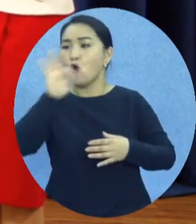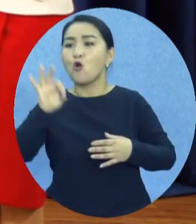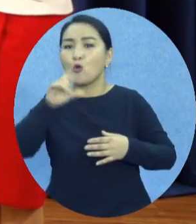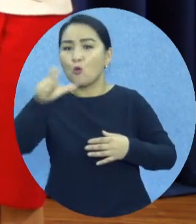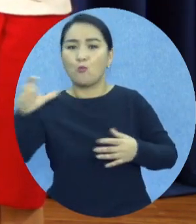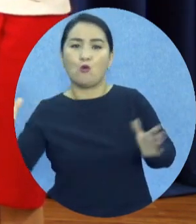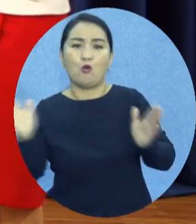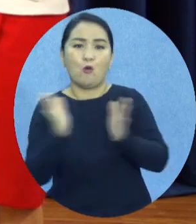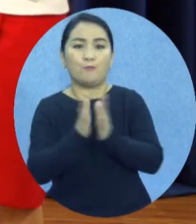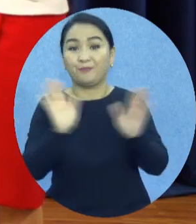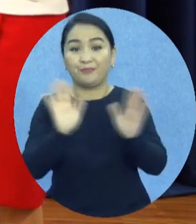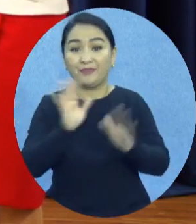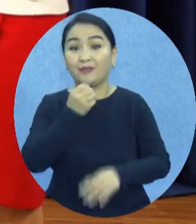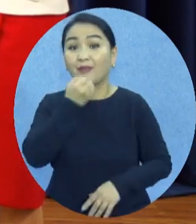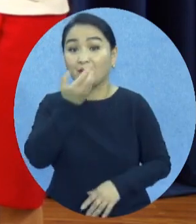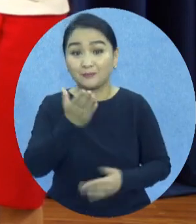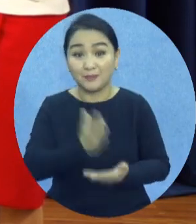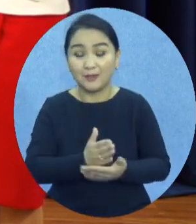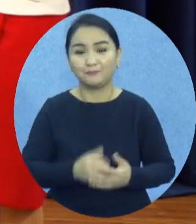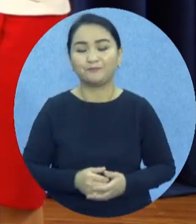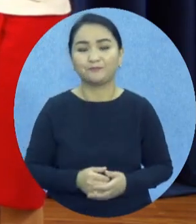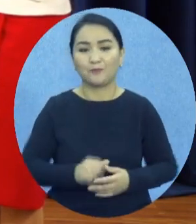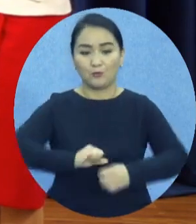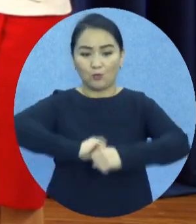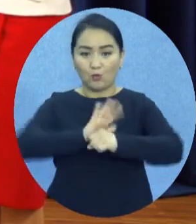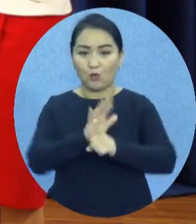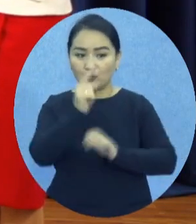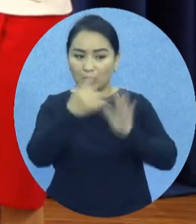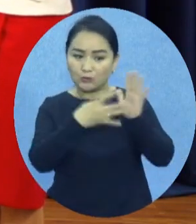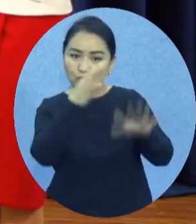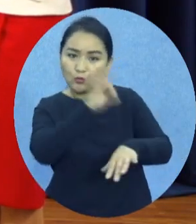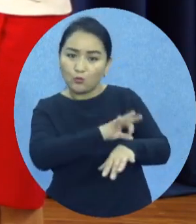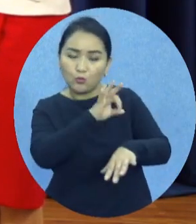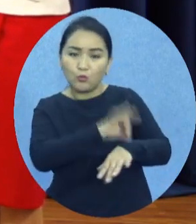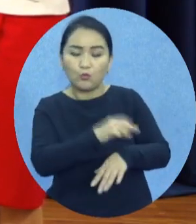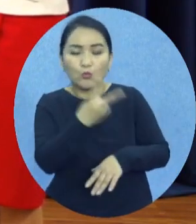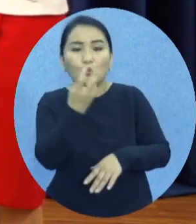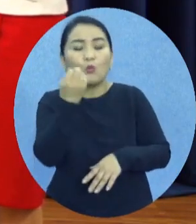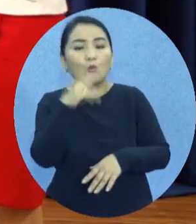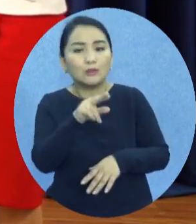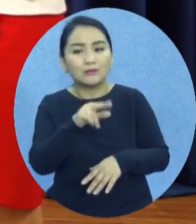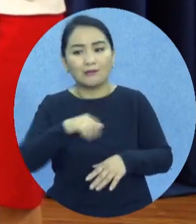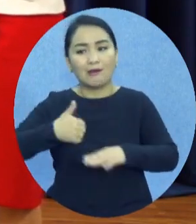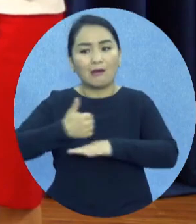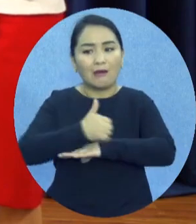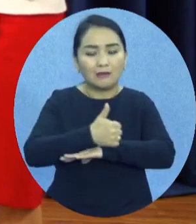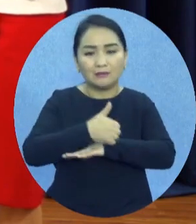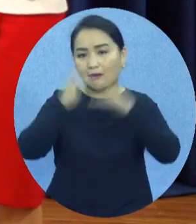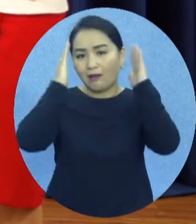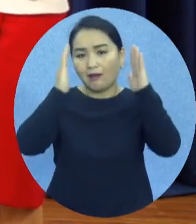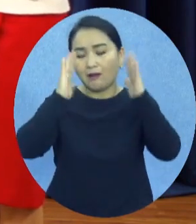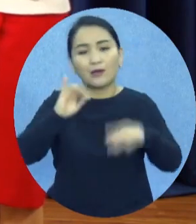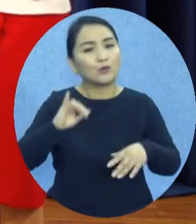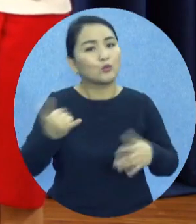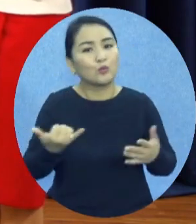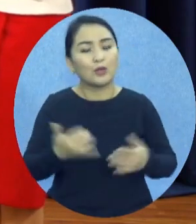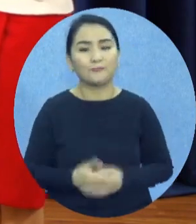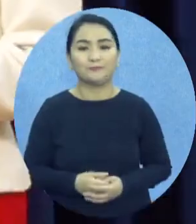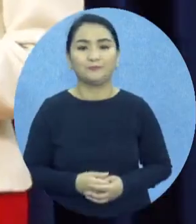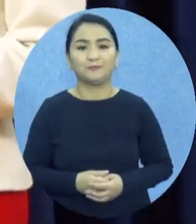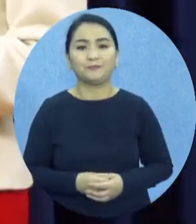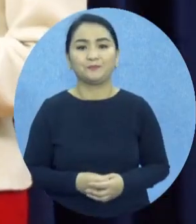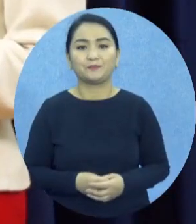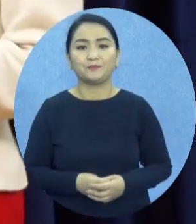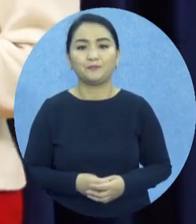болоо? Коронавирус нийтийн дунд тархсан энэ өндөр эрсдэлтэй байгаа энэ үедэр бол аялал зугаалгатай хамгийн гол анхаарах зүйлүүд юу баг?